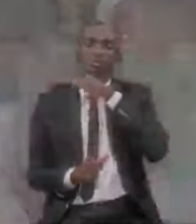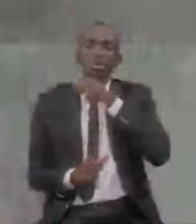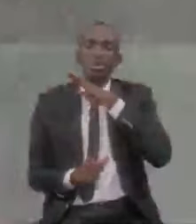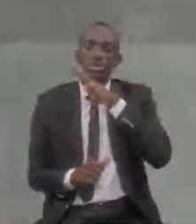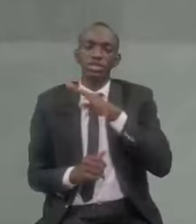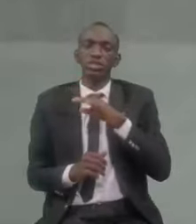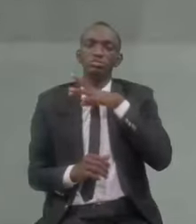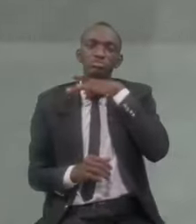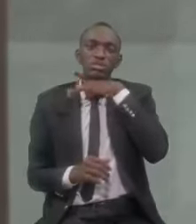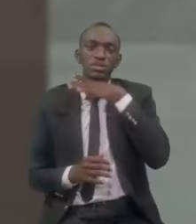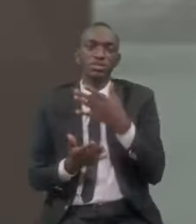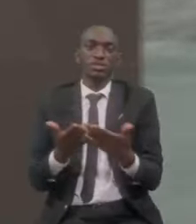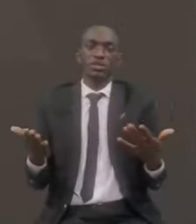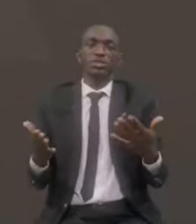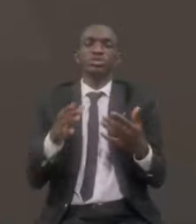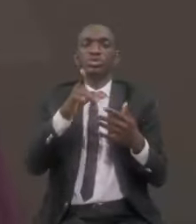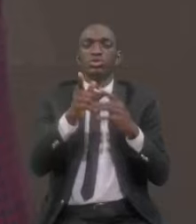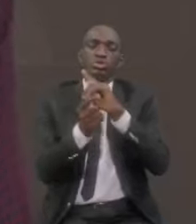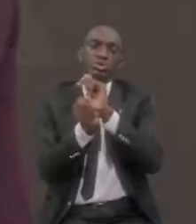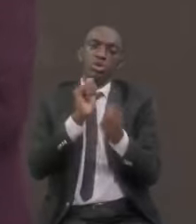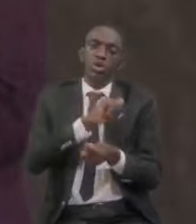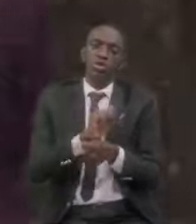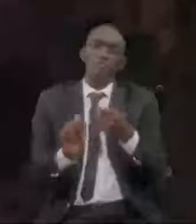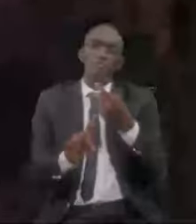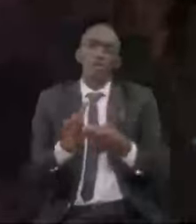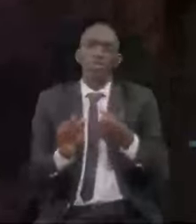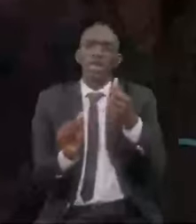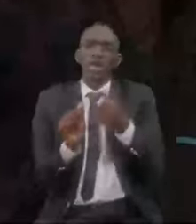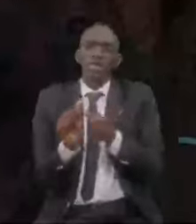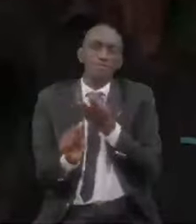te détournes de toute chose qui pourrait